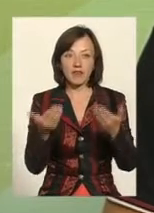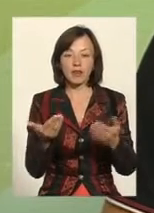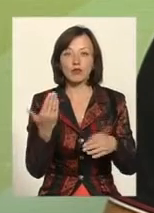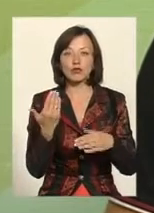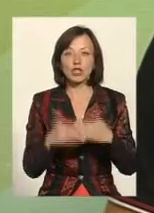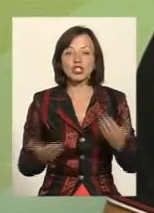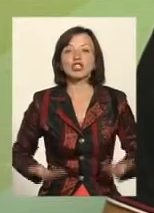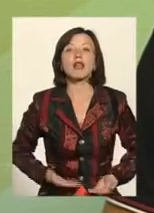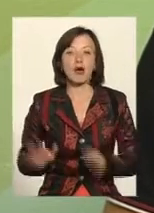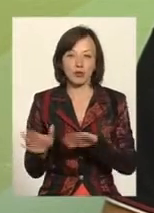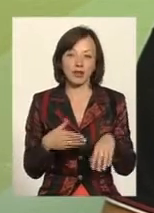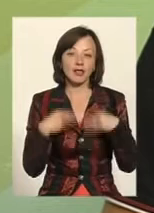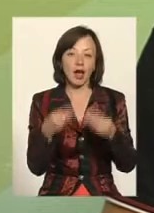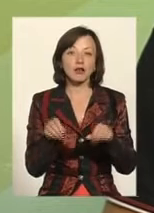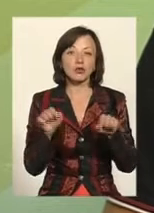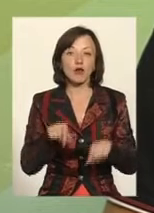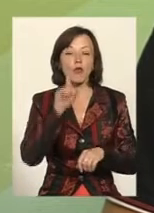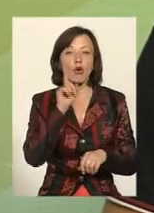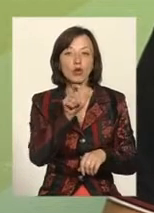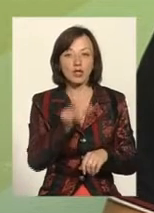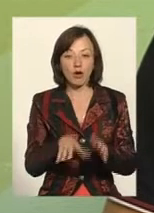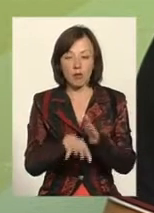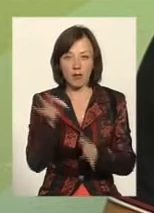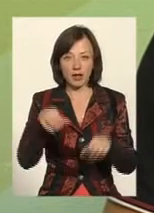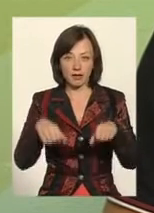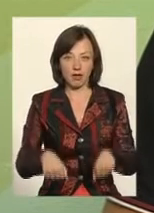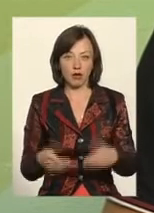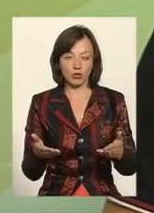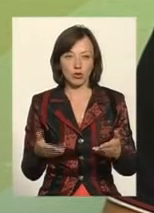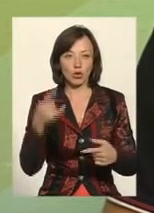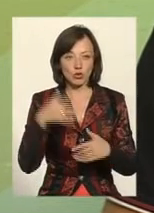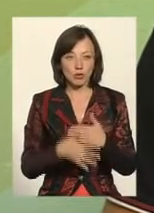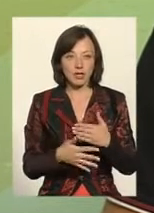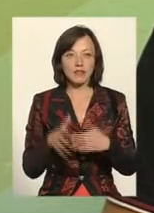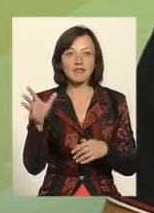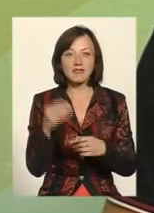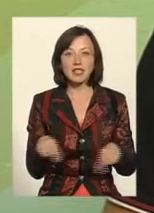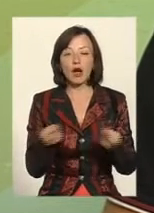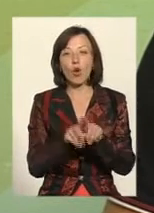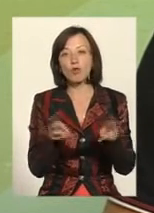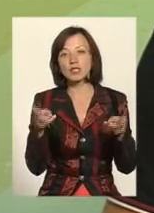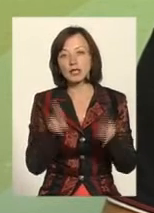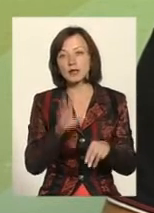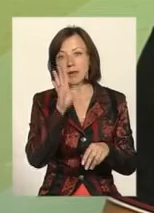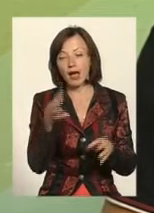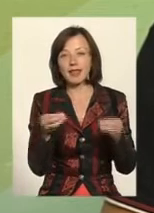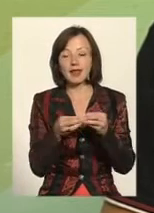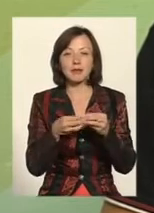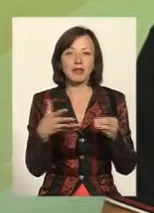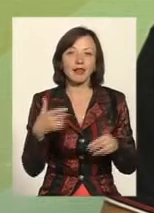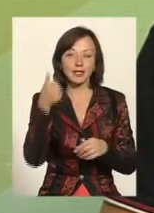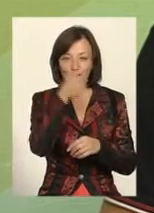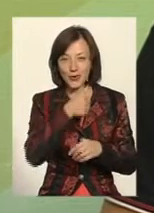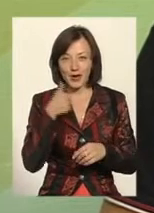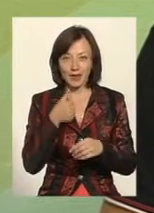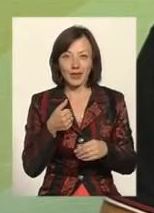життя прожили. Дайте можливість молодим обрати владу. Розумієте, все-таки, кому лишилося 5, 10, 15, може,